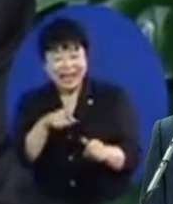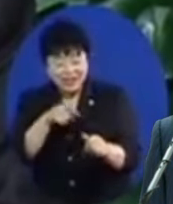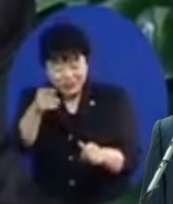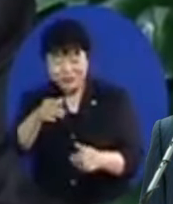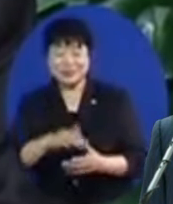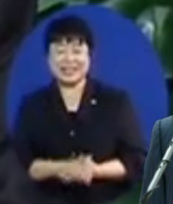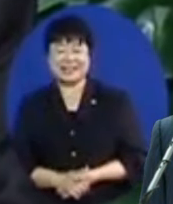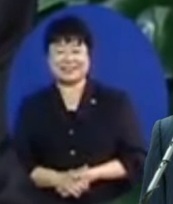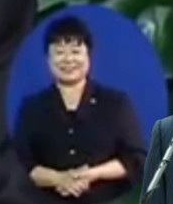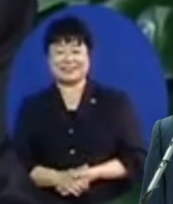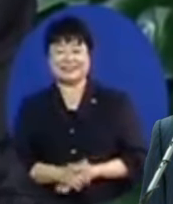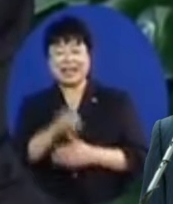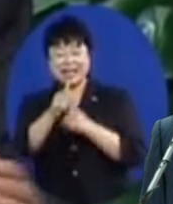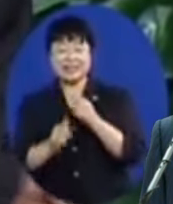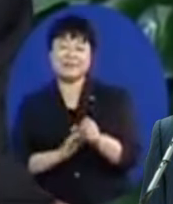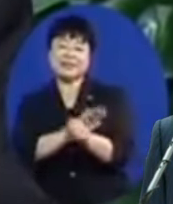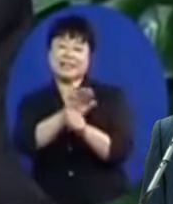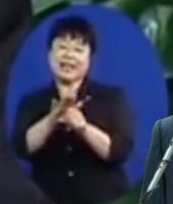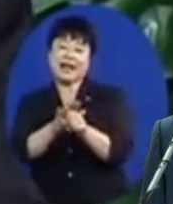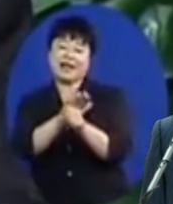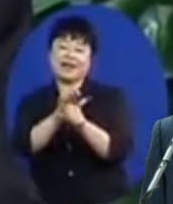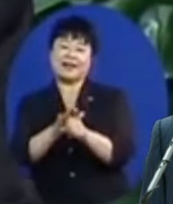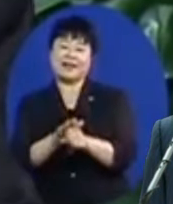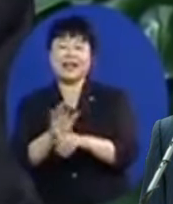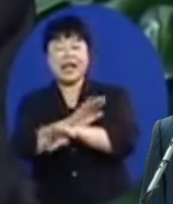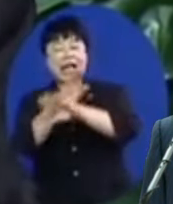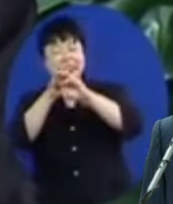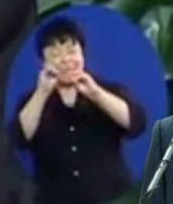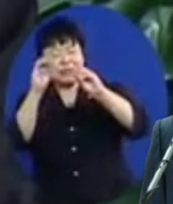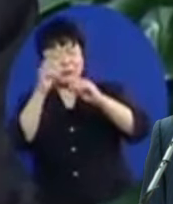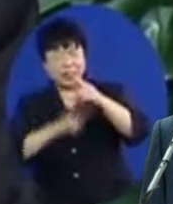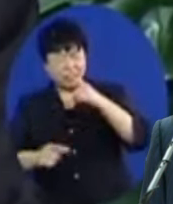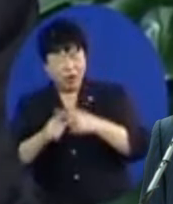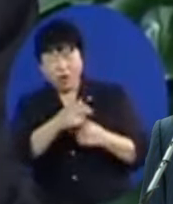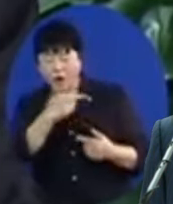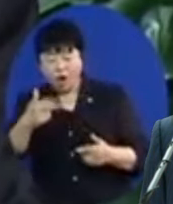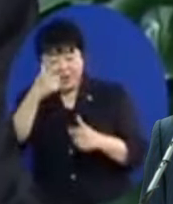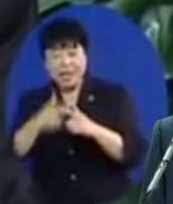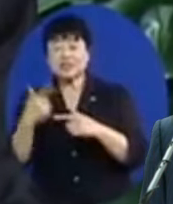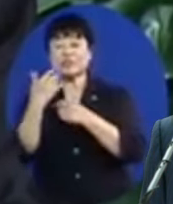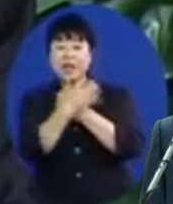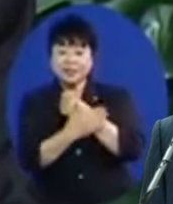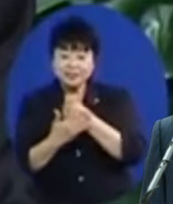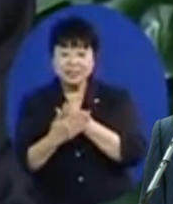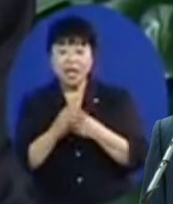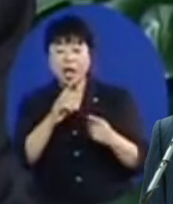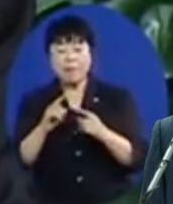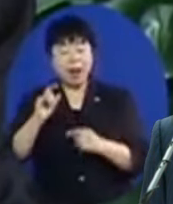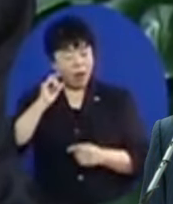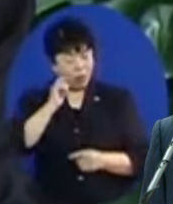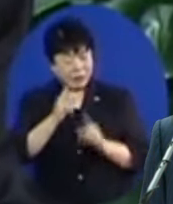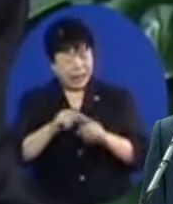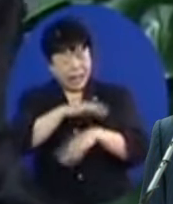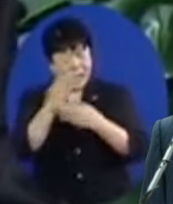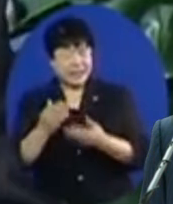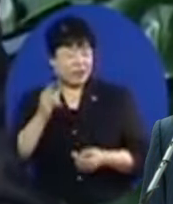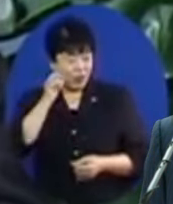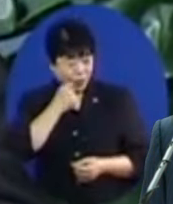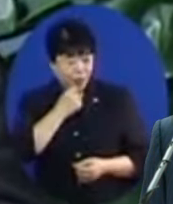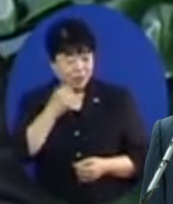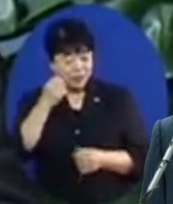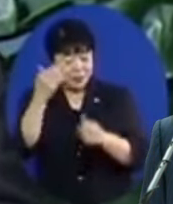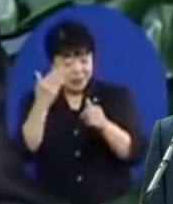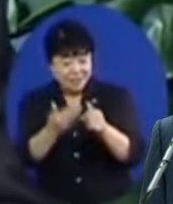만들어주시는 것입니다. 하나님의 사랑은 하늘과 땅보다 더 크고 예수님의 은혜는 말로 형용할 수가 없습니다. 이것을